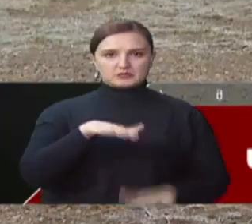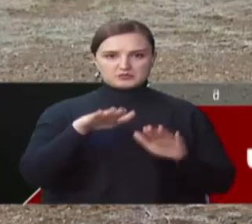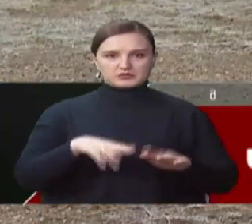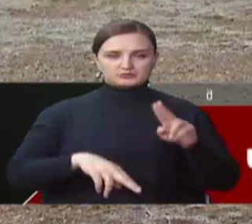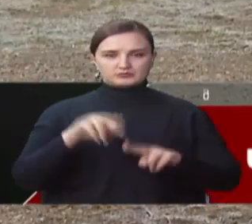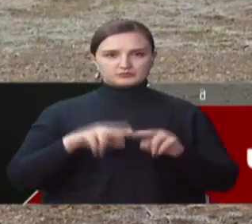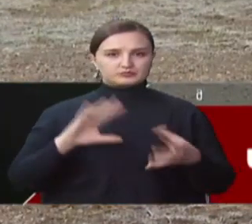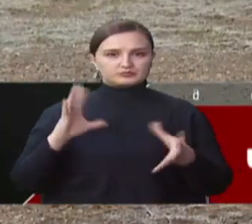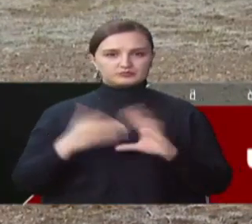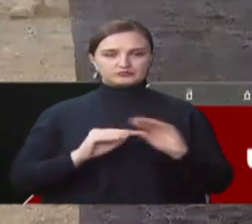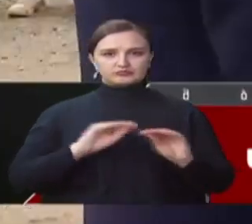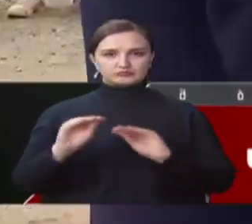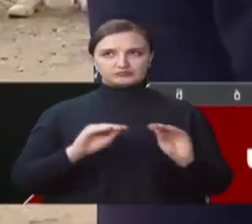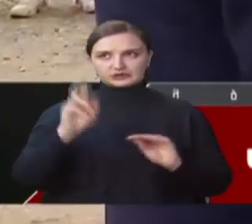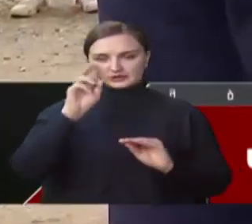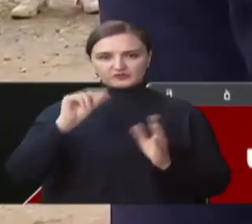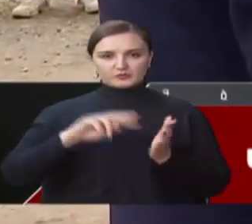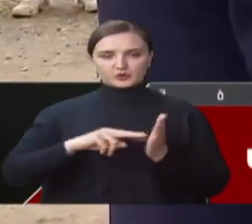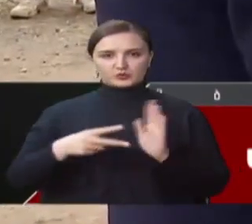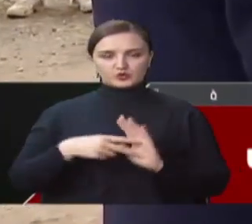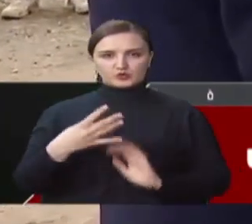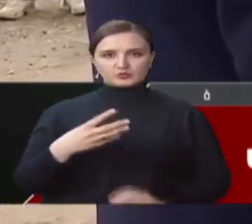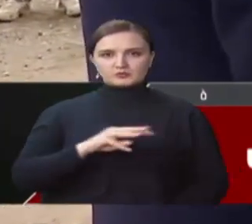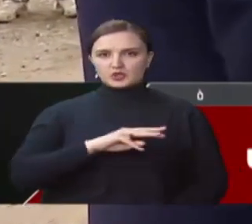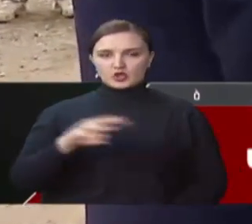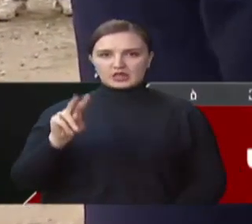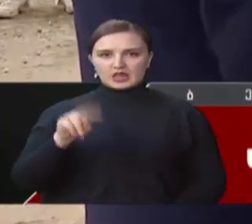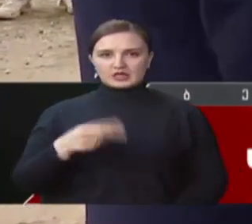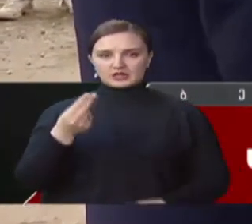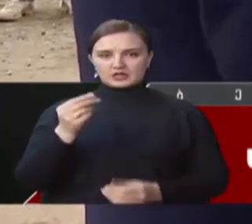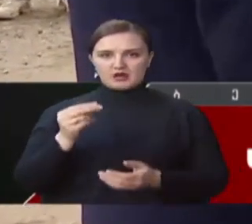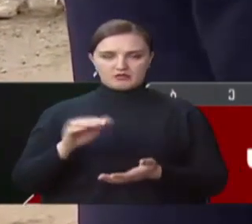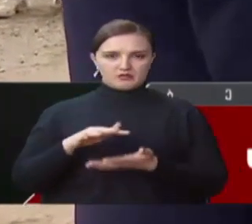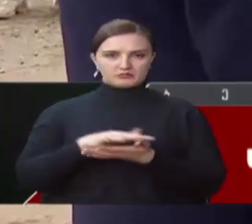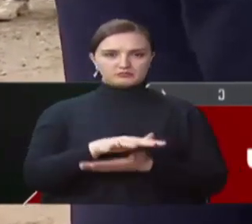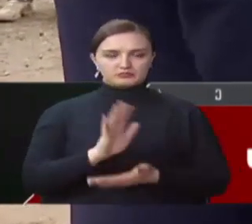საერთო ჯამში მის მოსაწყობად სახელმწიფო ბიუჯეტიდან 40 მილიონ ლარამდე თანხაა გამოყოფილი.